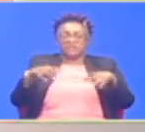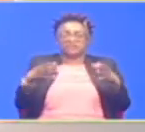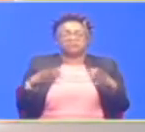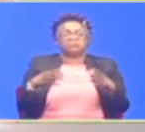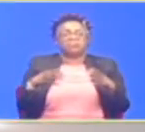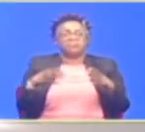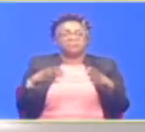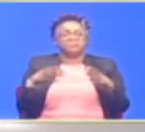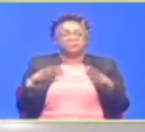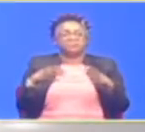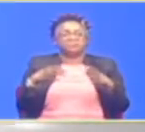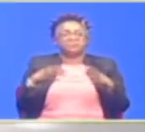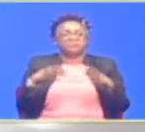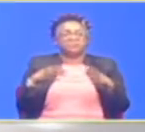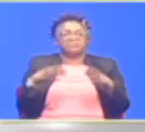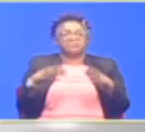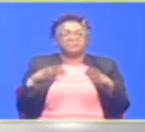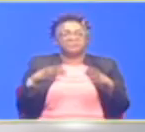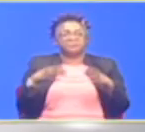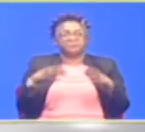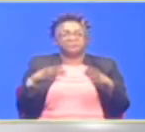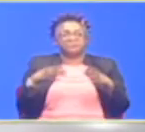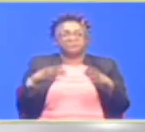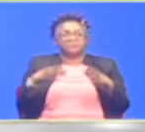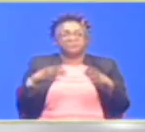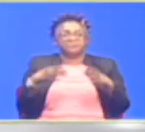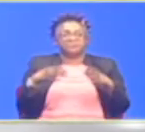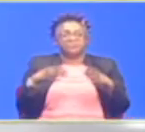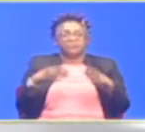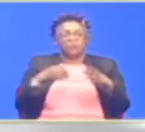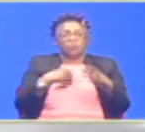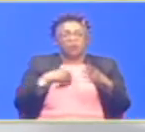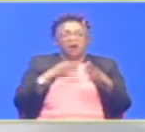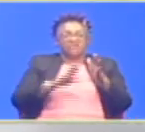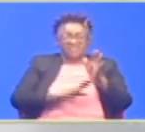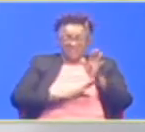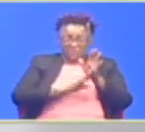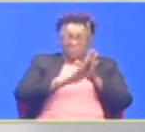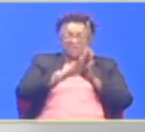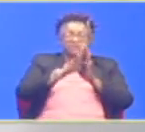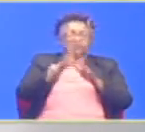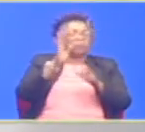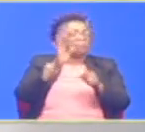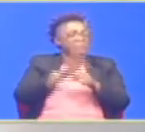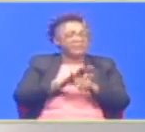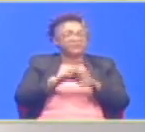Murang'a MC. So italeta maendeleo sana katika hii kijiji. Na pia